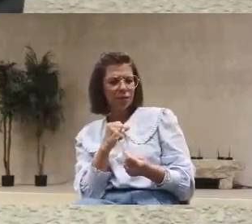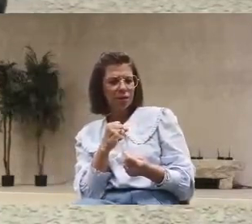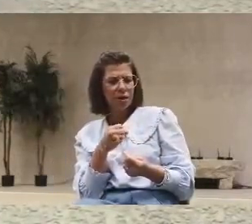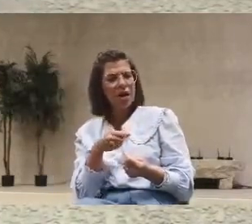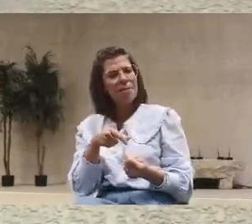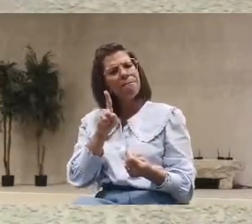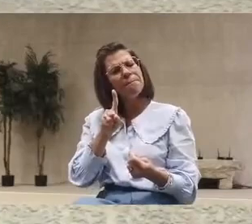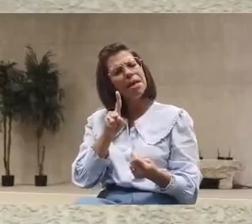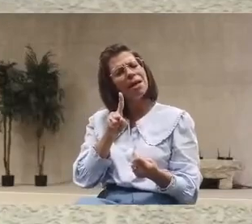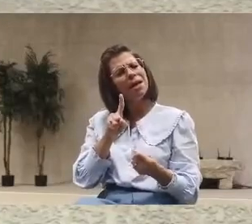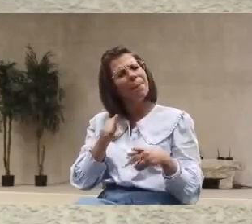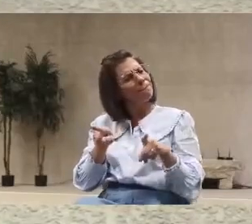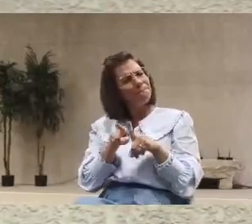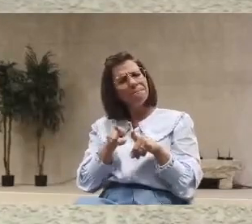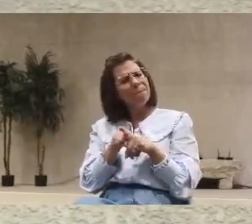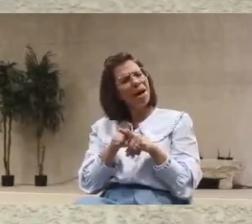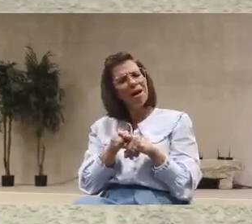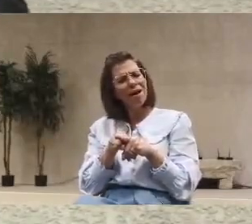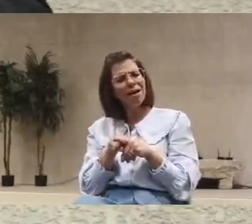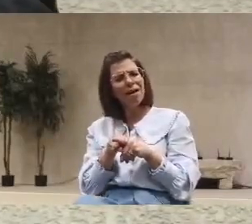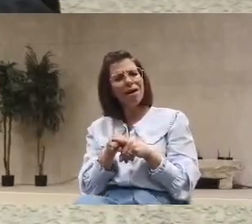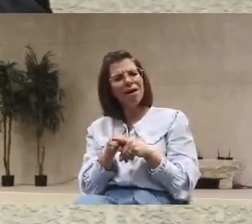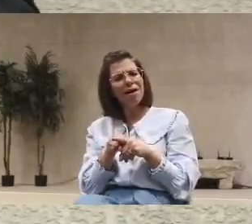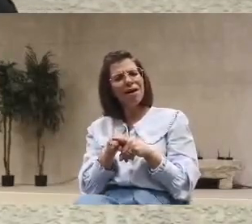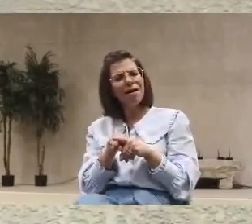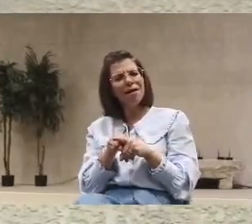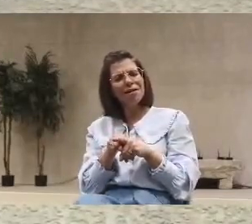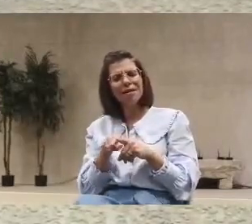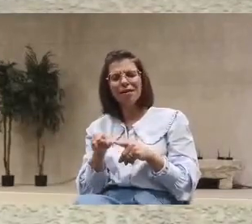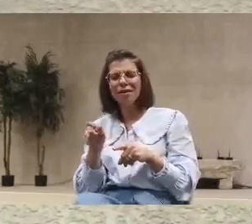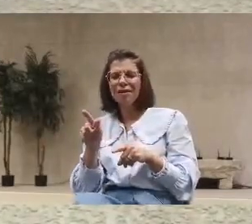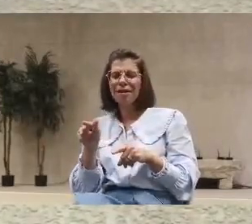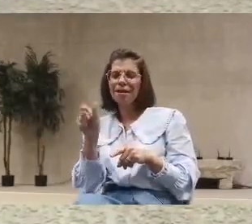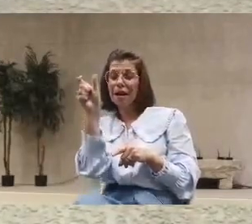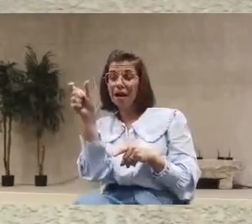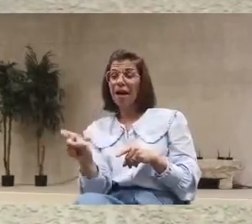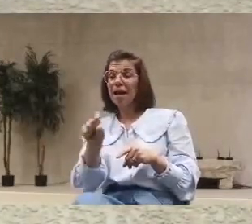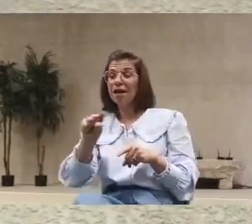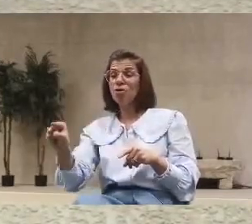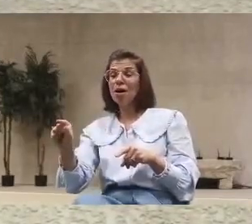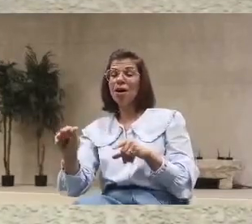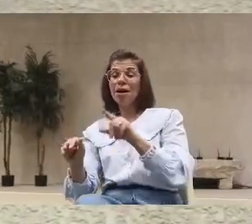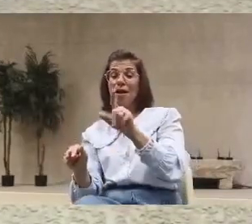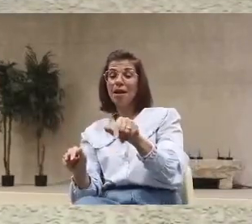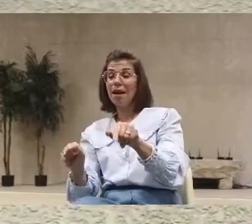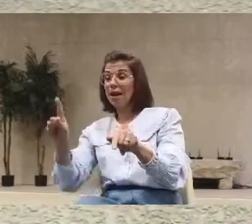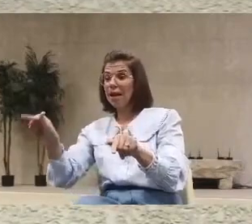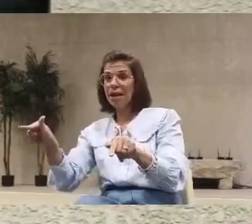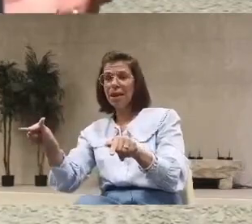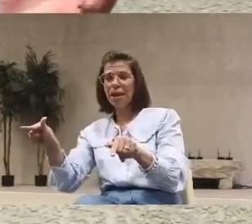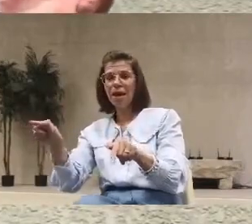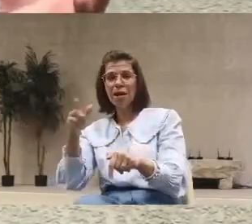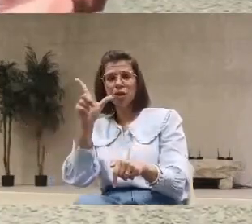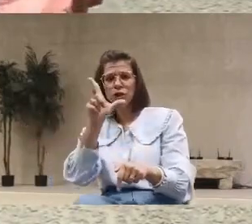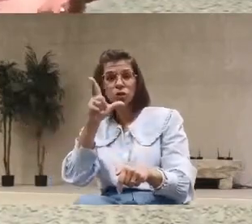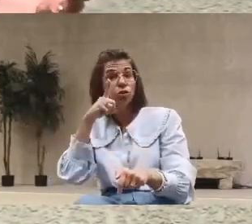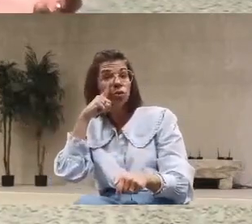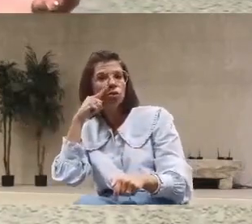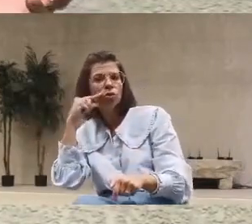brigand sur la croix Seigneur Jésus si tu pouvais me me sauver pardonne-moi